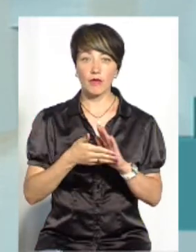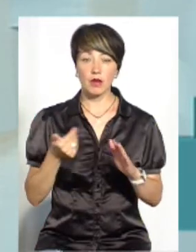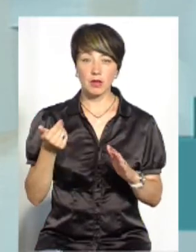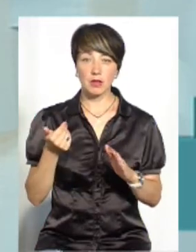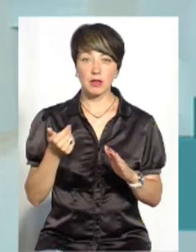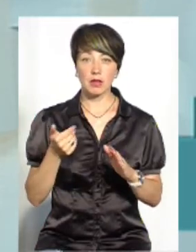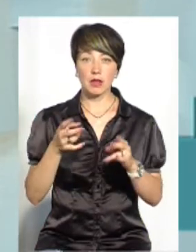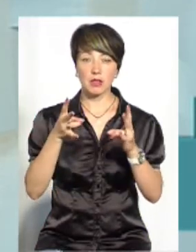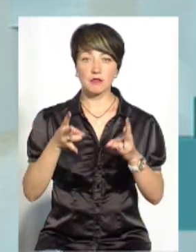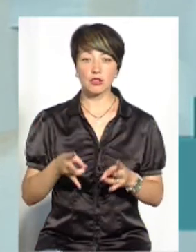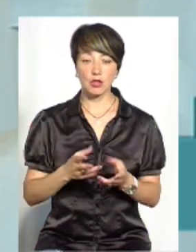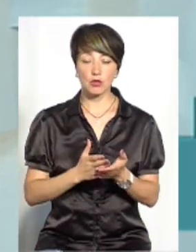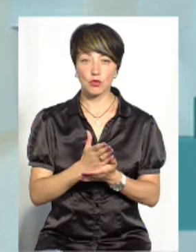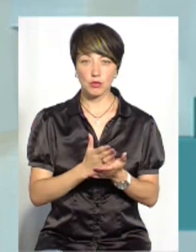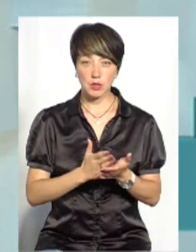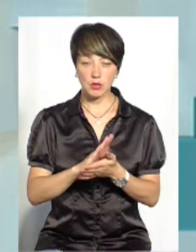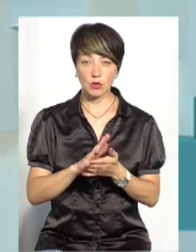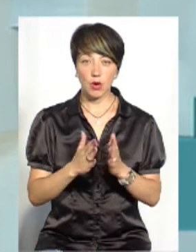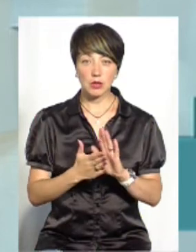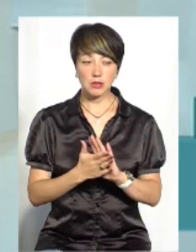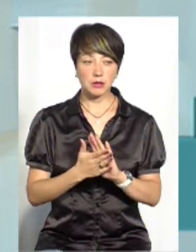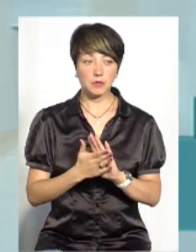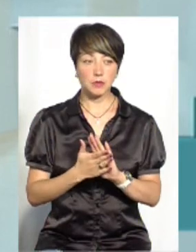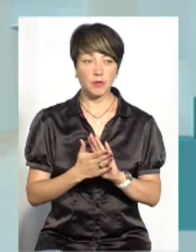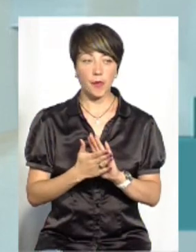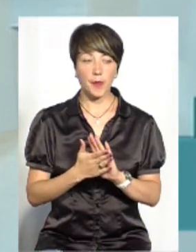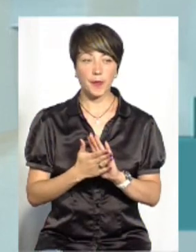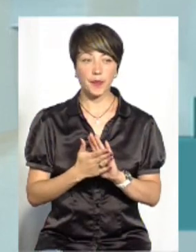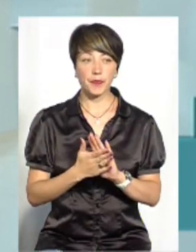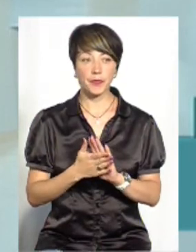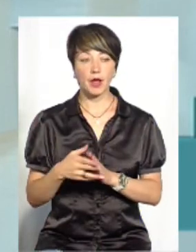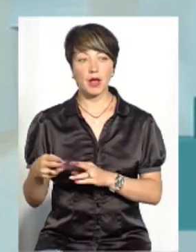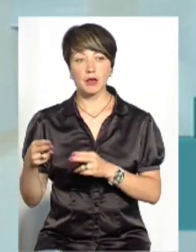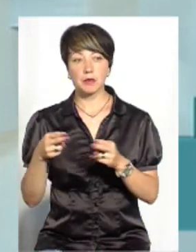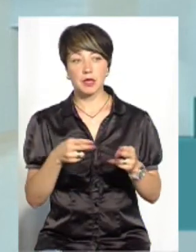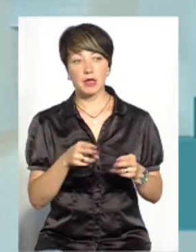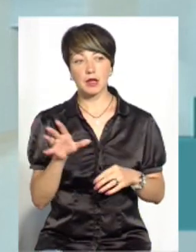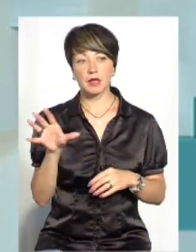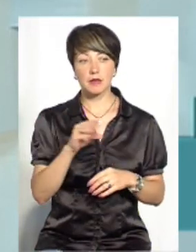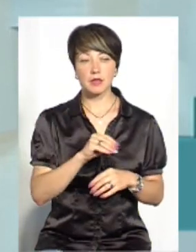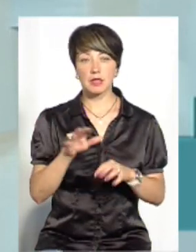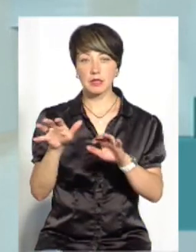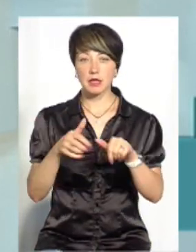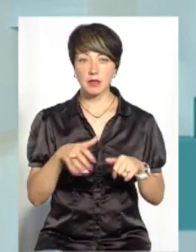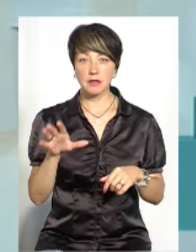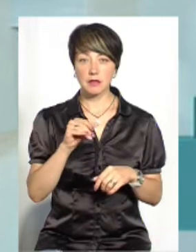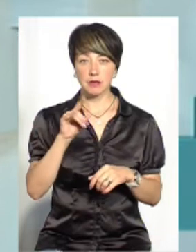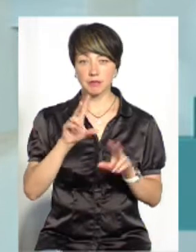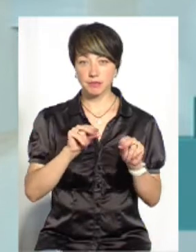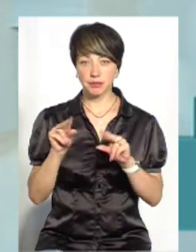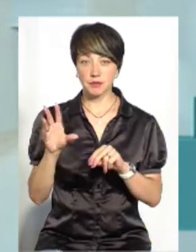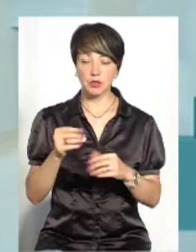викликана надзвичайна служба надзвичайної ситуації. З автовишкою приїхали, всіх зняли. Слава Богу, всі живі,